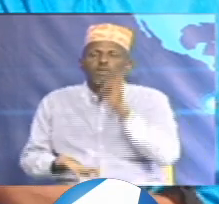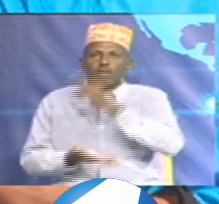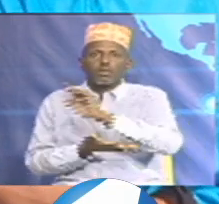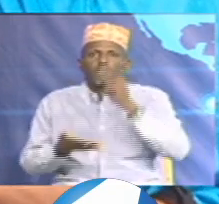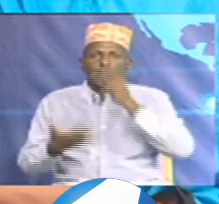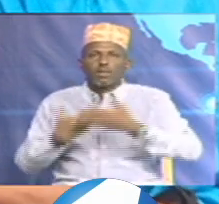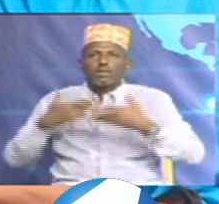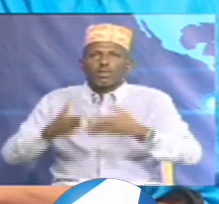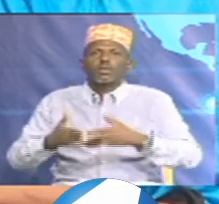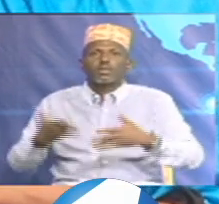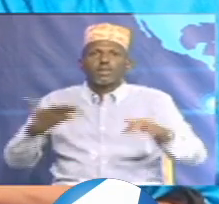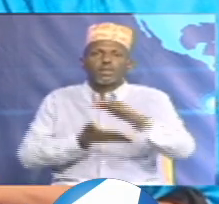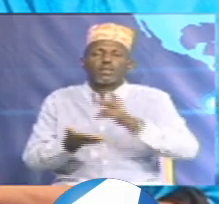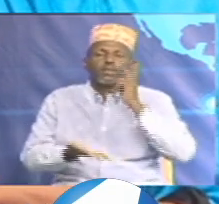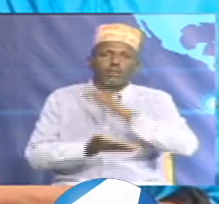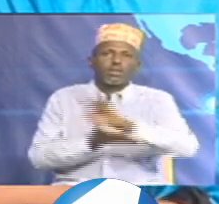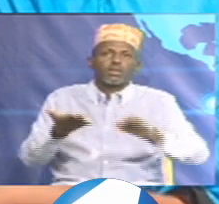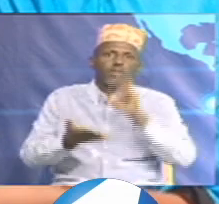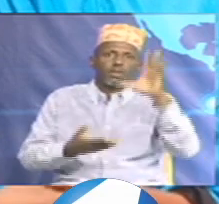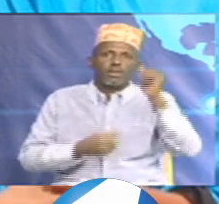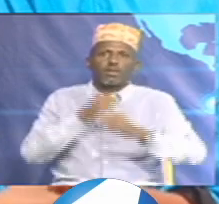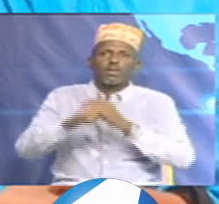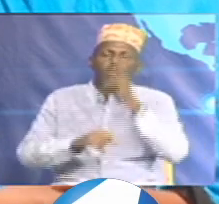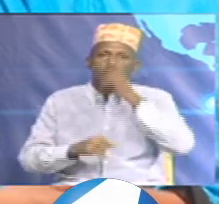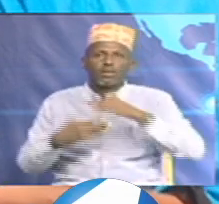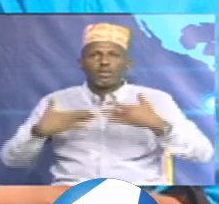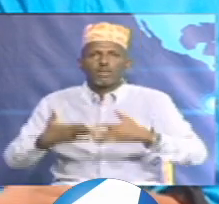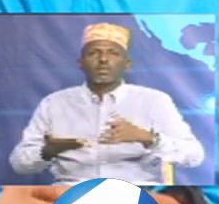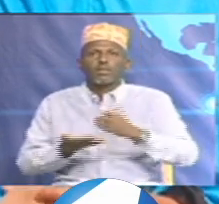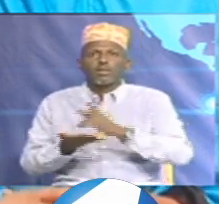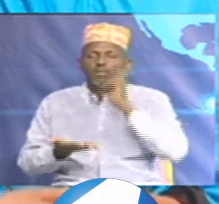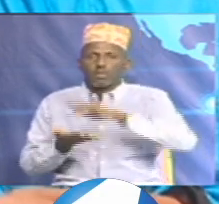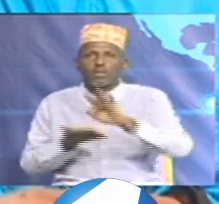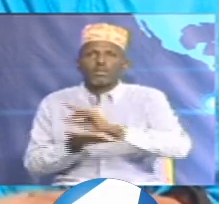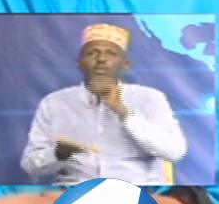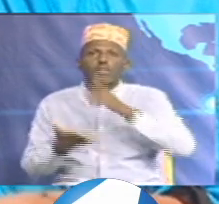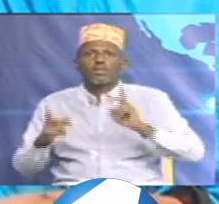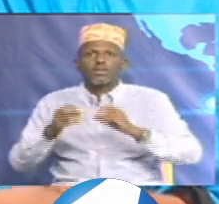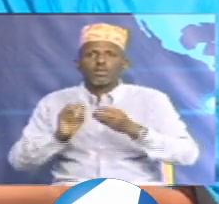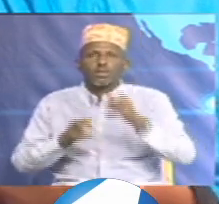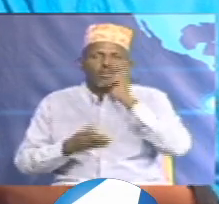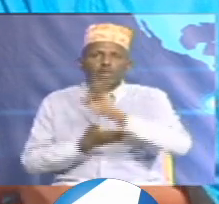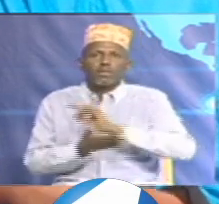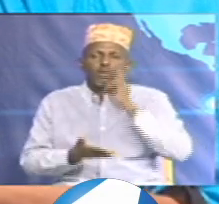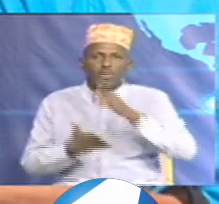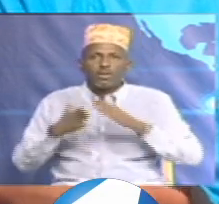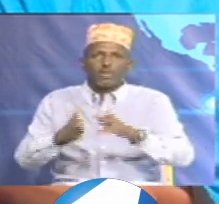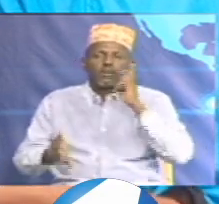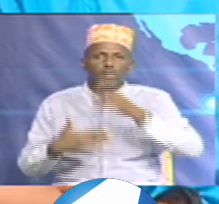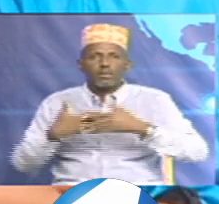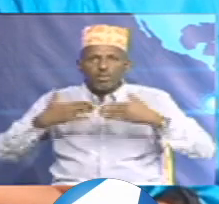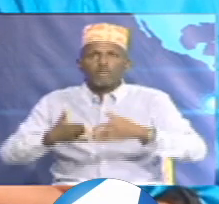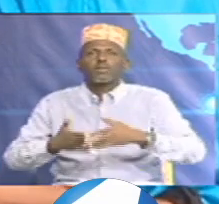à la destinée du pays pour les 5 prochaines années, un acteur averti et un prometteur résolu de pourparler